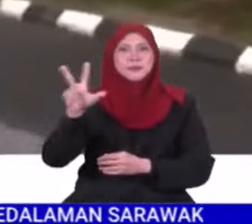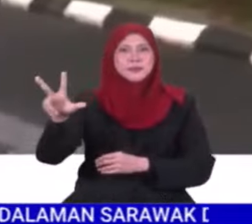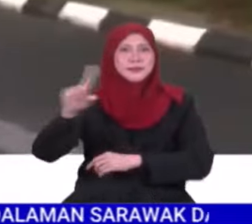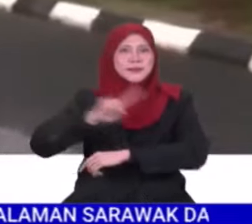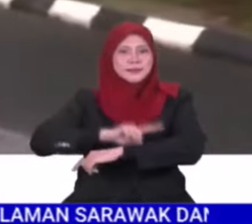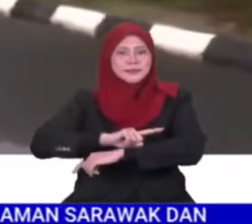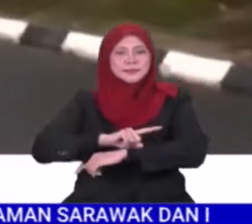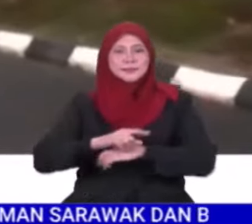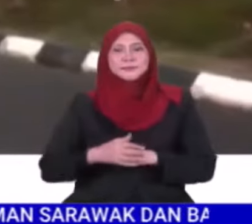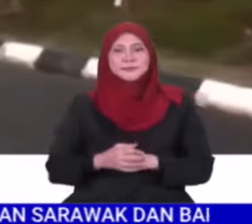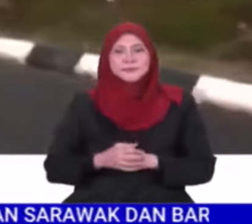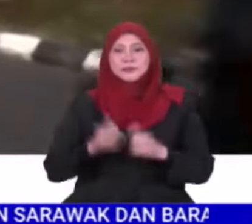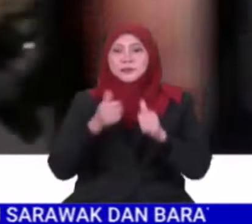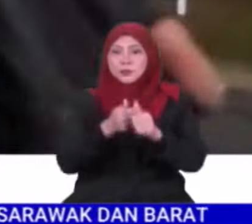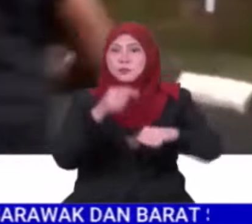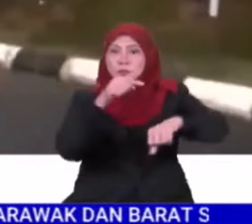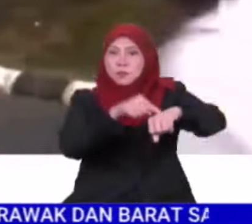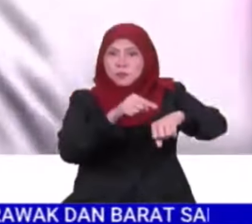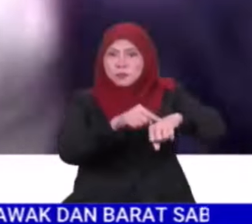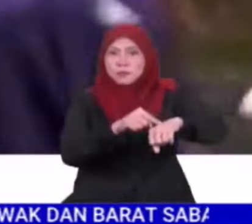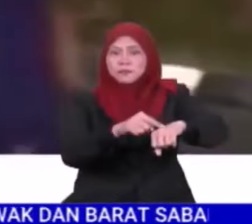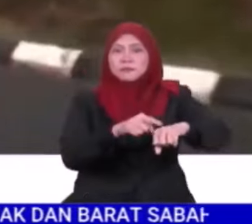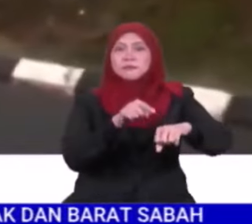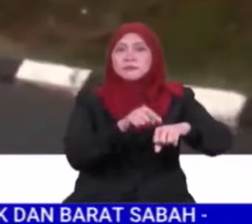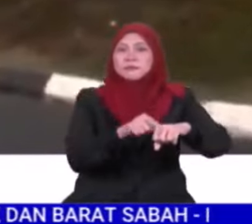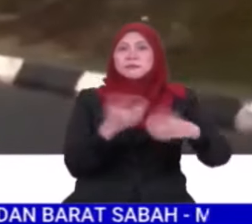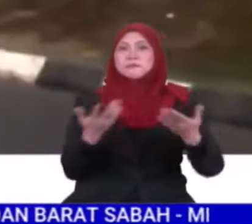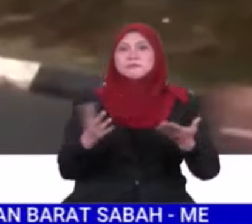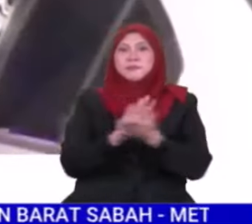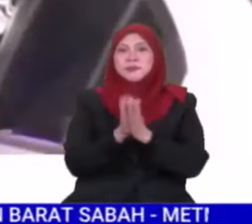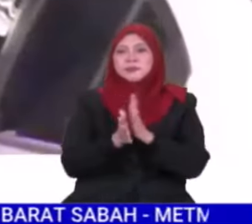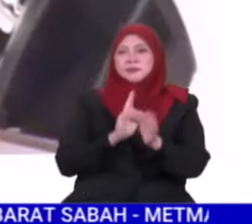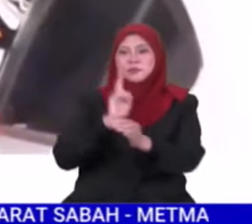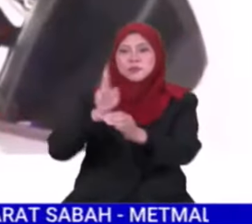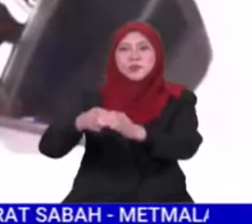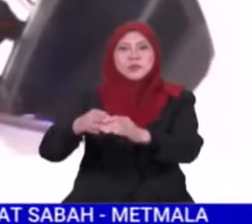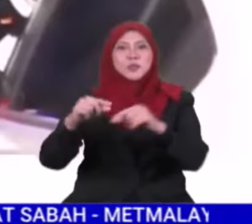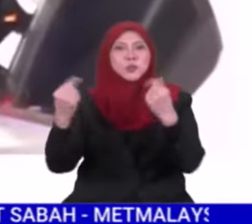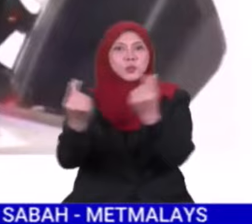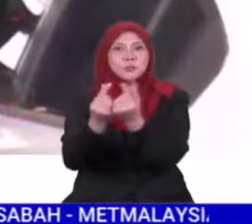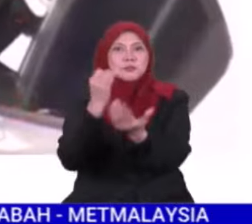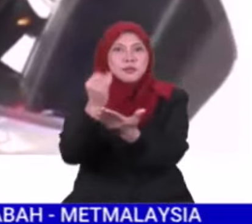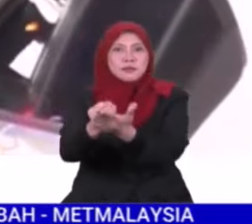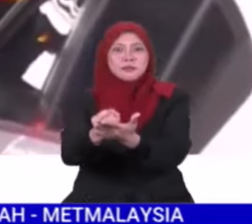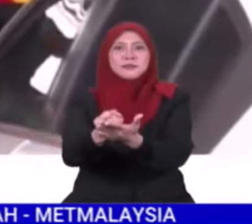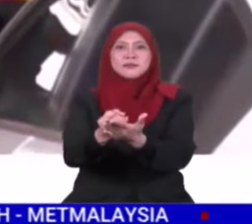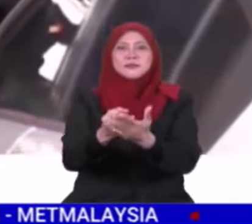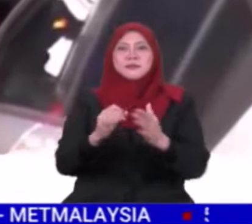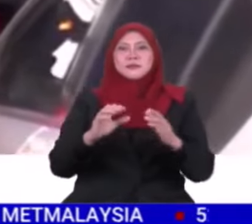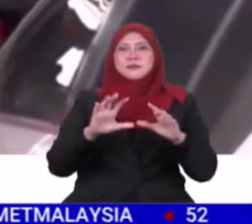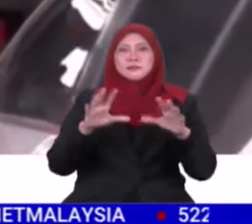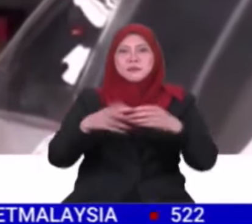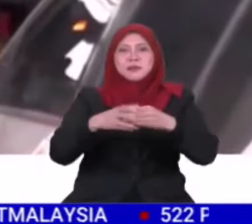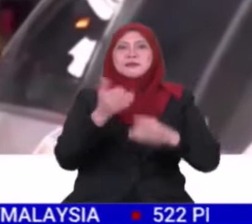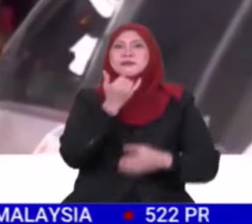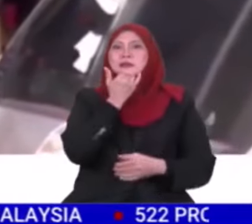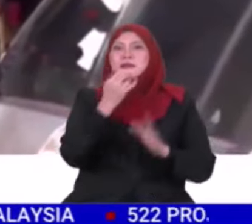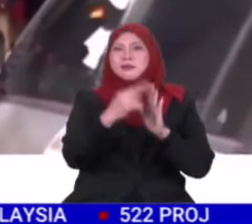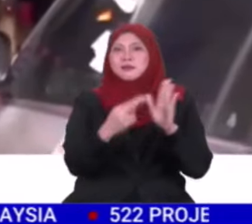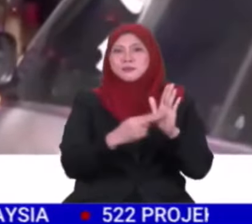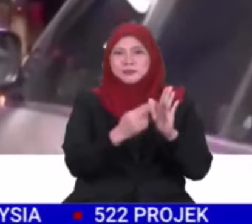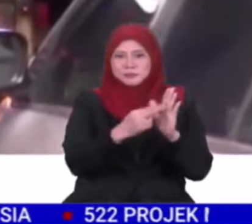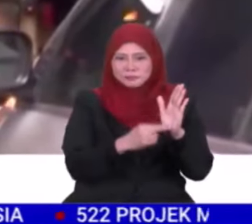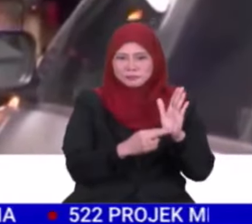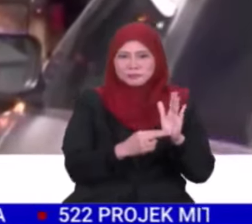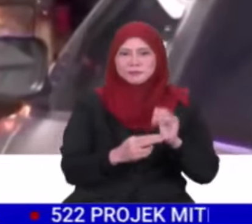hari. Mengikut pertuduhan pilihan, tertuduh didapati menjadi anggota geng Kabali yang merupakan pertubuhan yang menyalahi